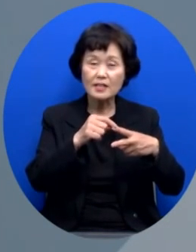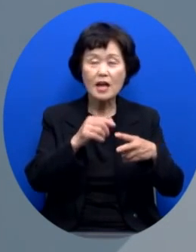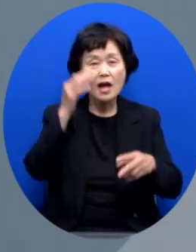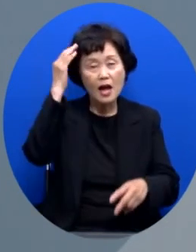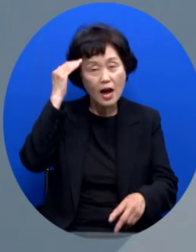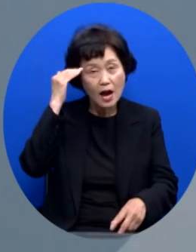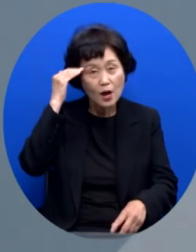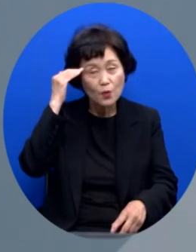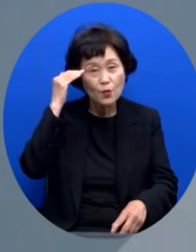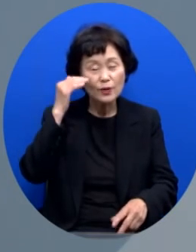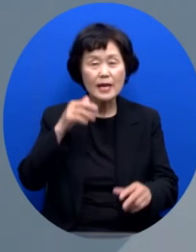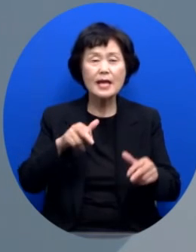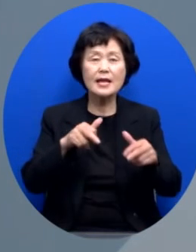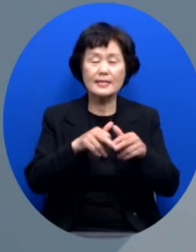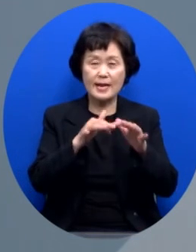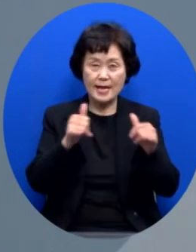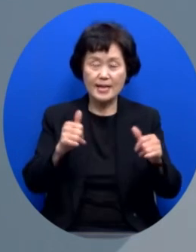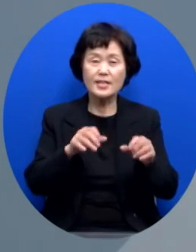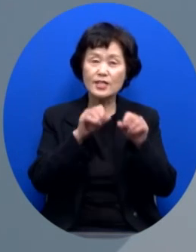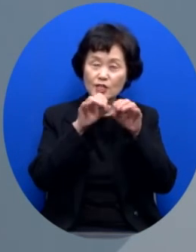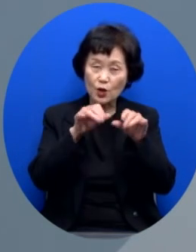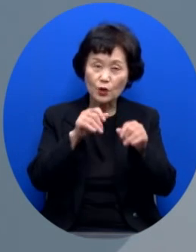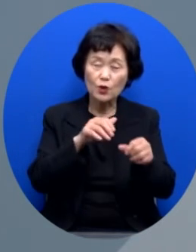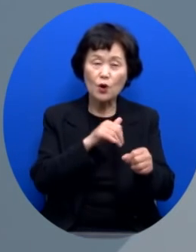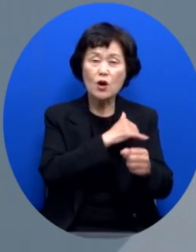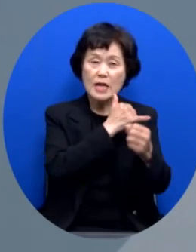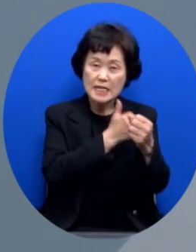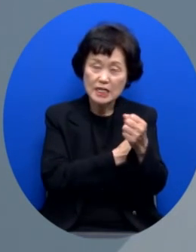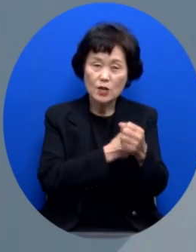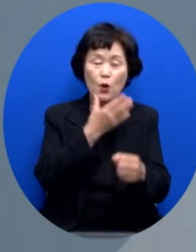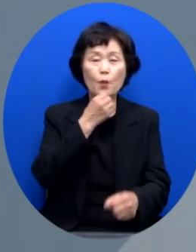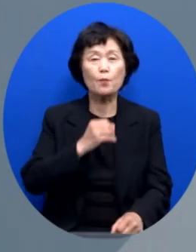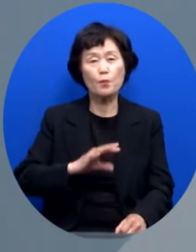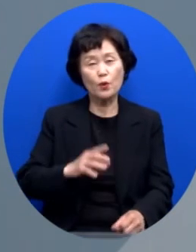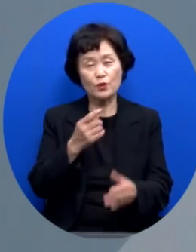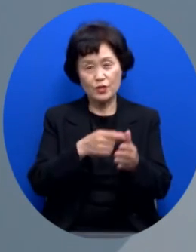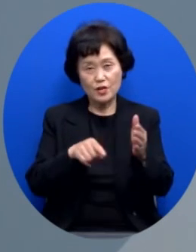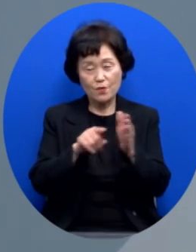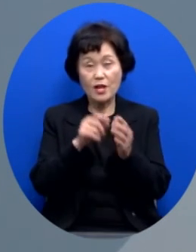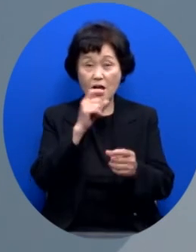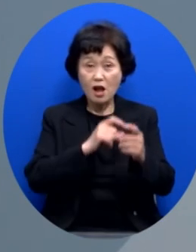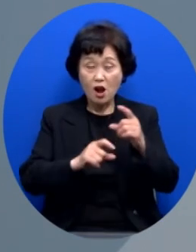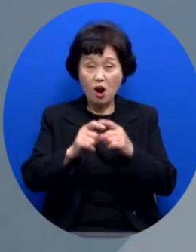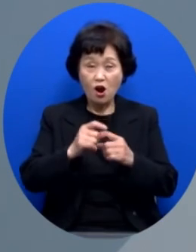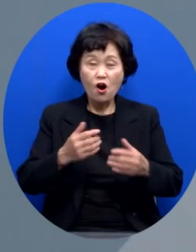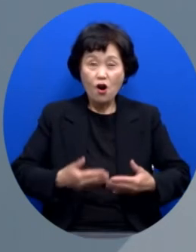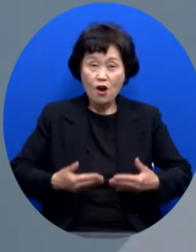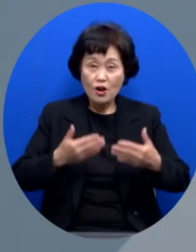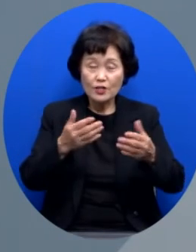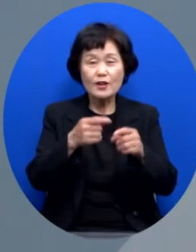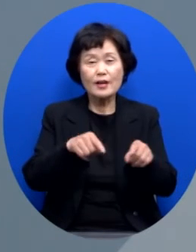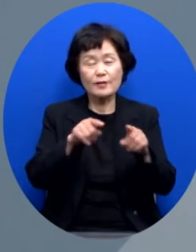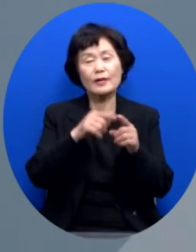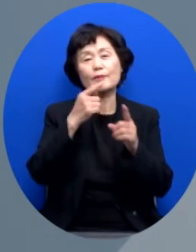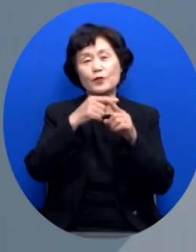한국의 장애인 선교와 인권과 복지를 위해서 더욱 헌신하고 함께하는 교회와